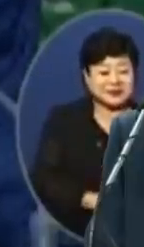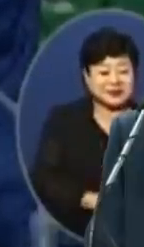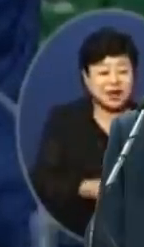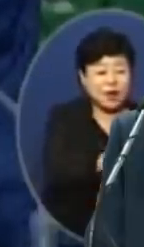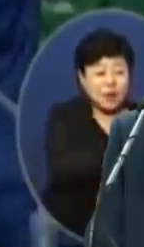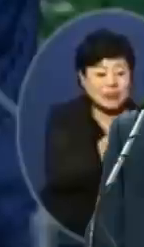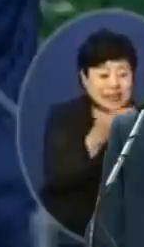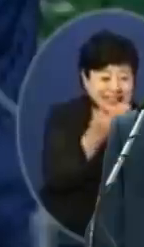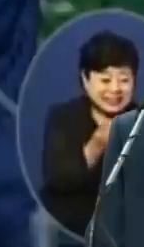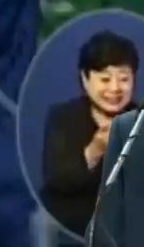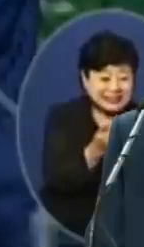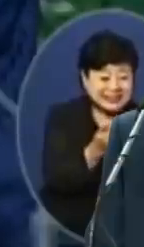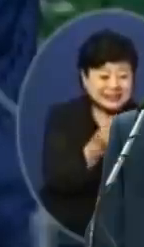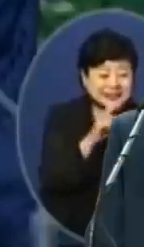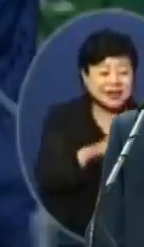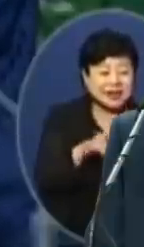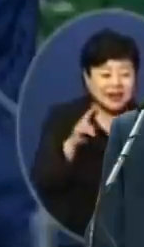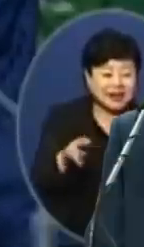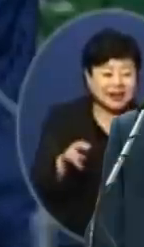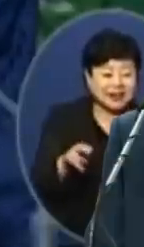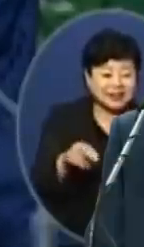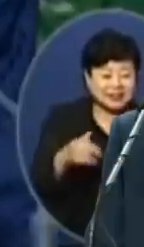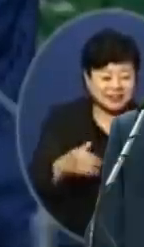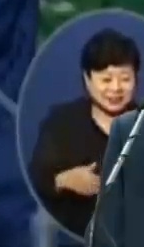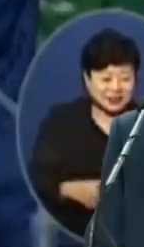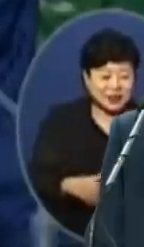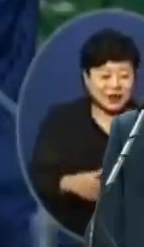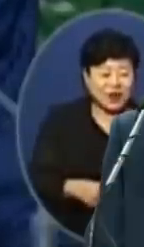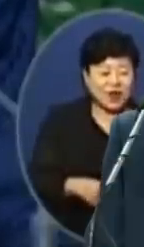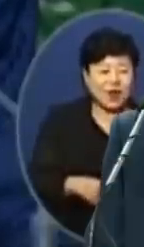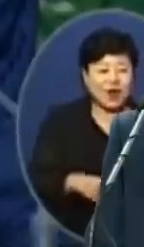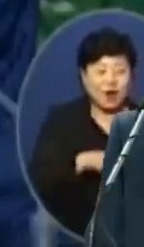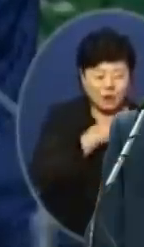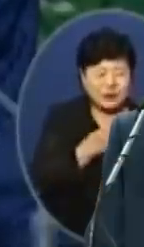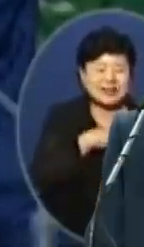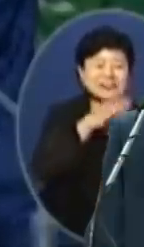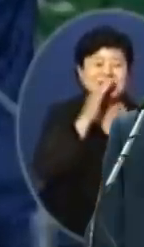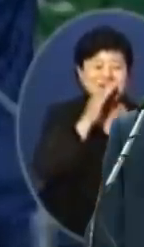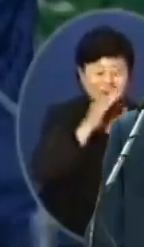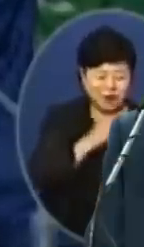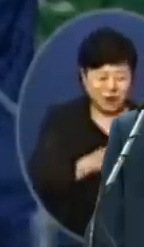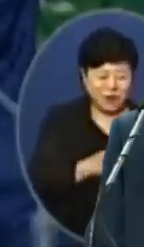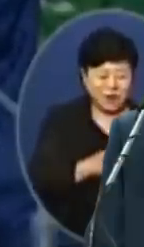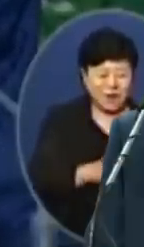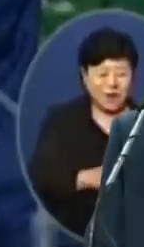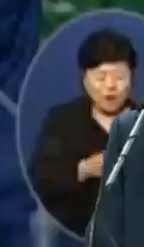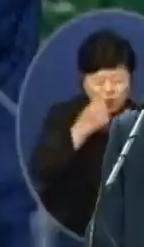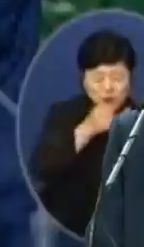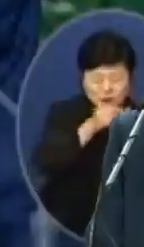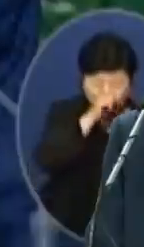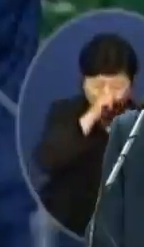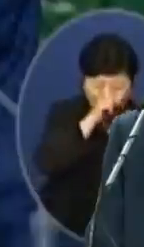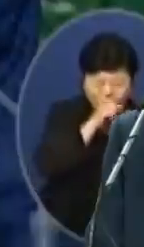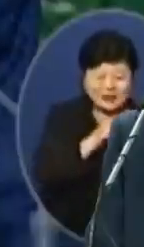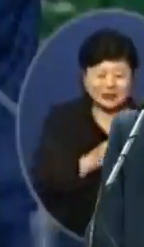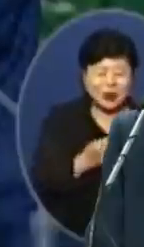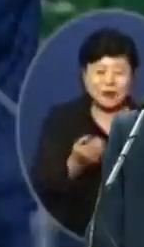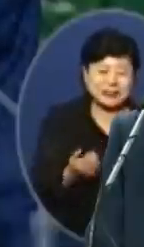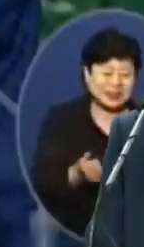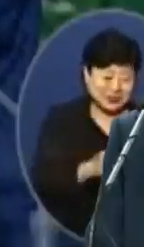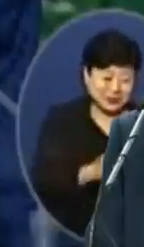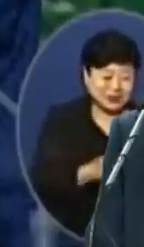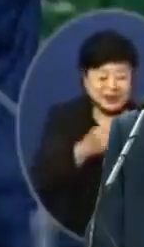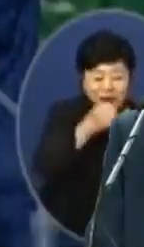권사님이 돼서 은퇴했는데 쓸모없는 줄 알았더니 군사도 쓸모가 있구나 그런 생각을 했습니다. 얼마 전에 세상 떴어요 그